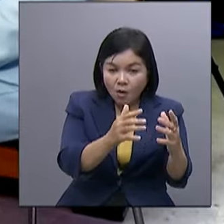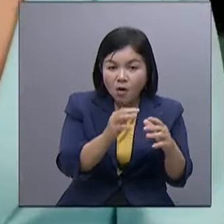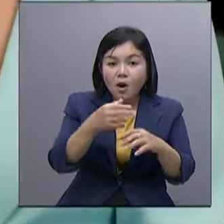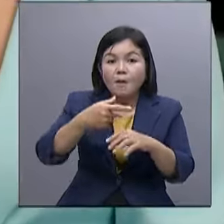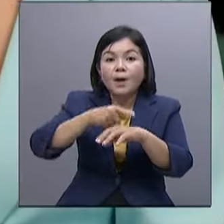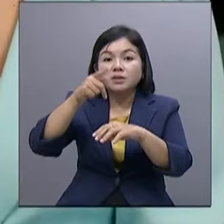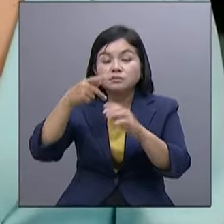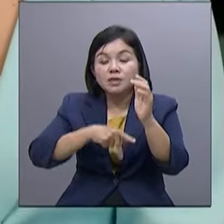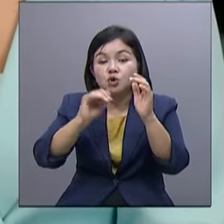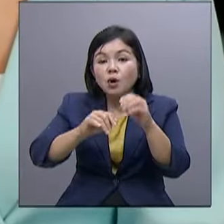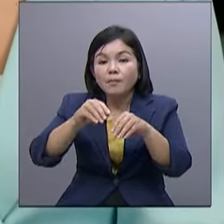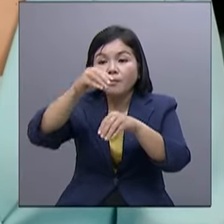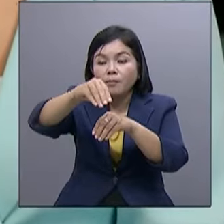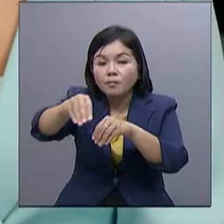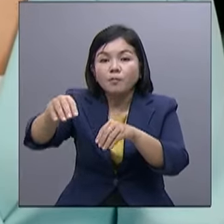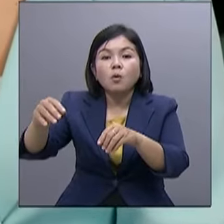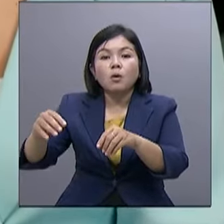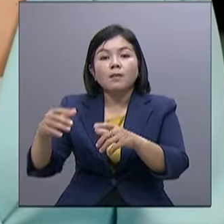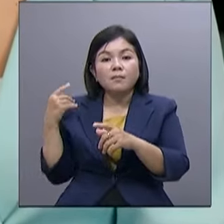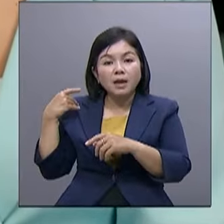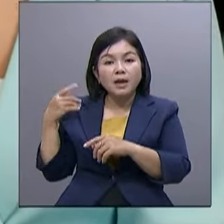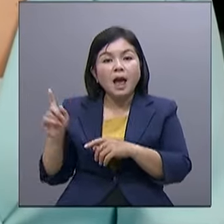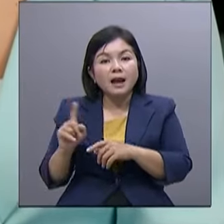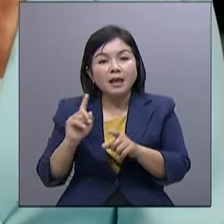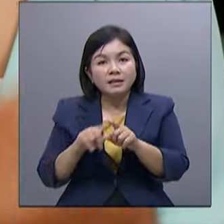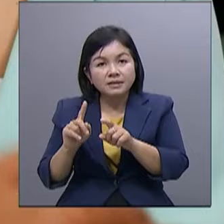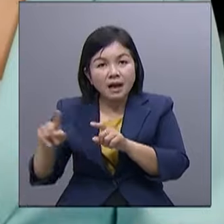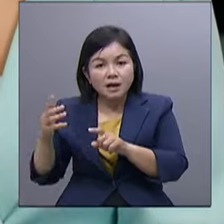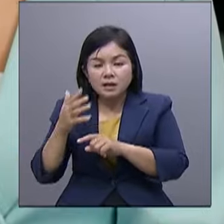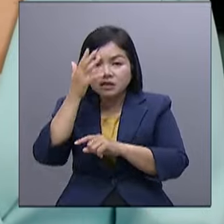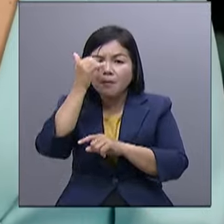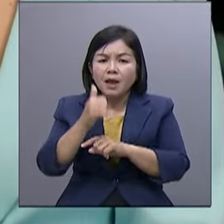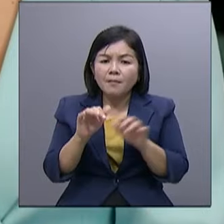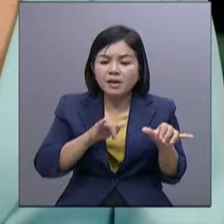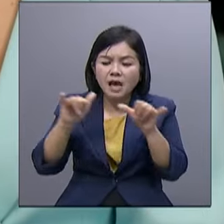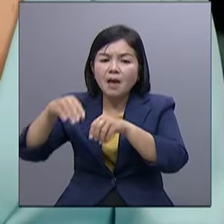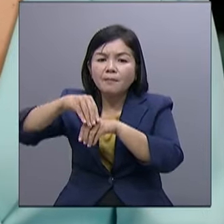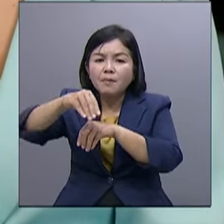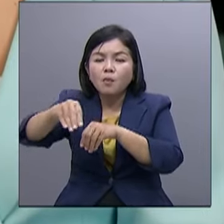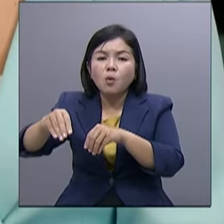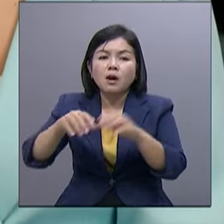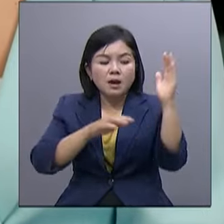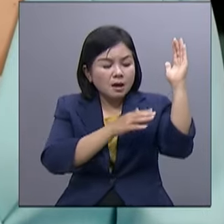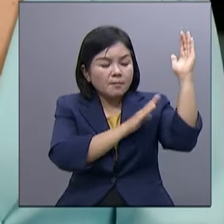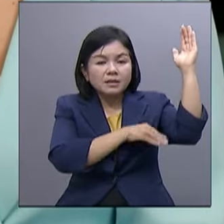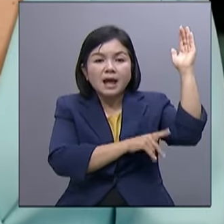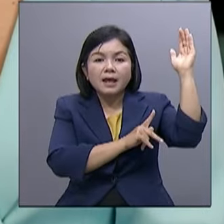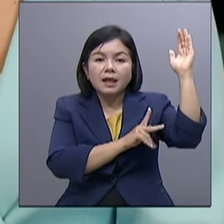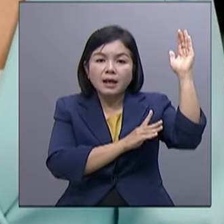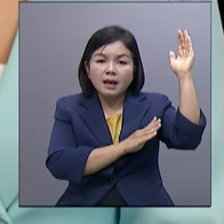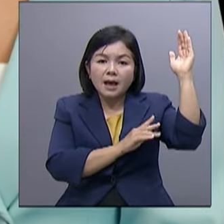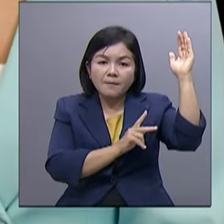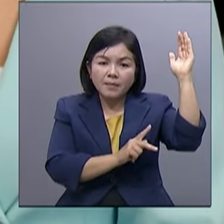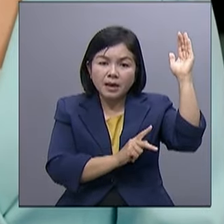พื้นที่เรามีบ่อเพาะเลี้ยงเพราะว่าบางแห่งเนี่ยอย่างถามว่าทำไม่ไปปลูกแถวน้มันแถวกระบี่แถวตรังตอนนี้มัน